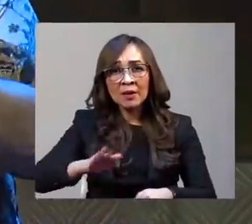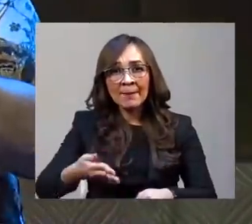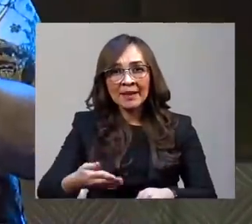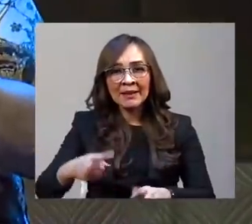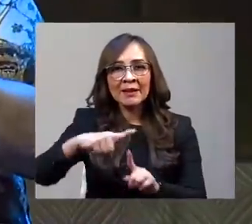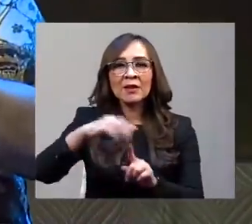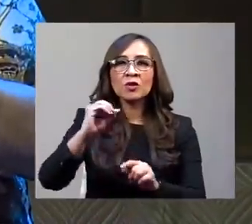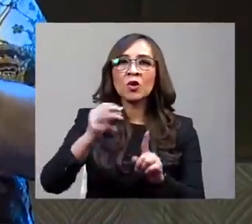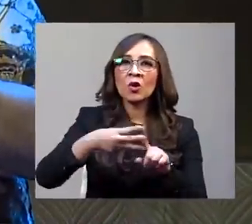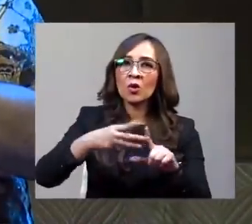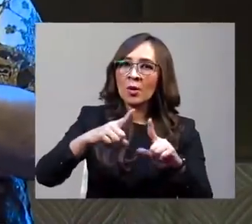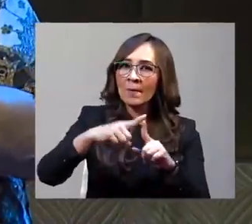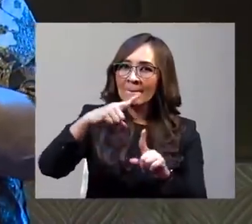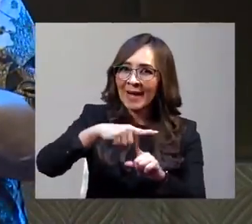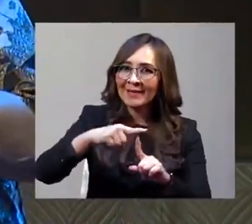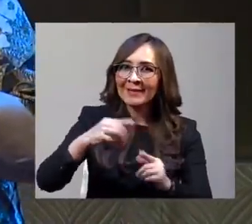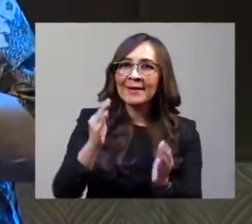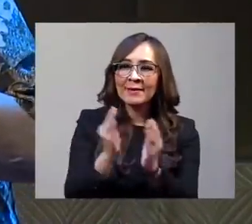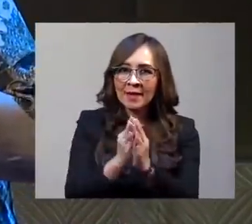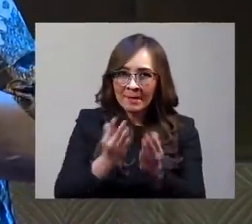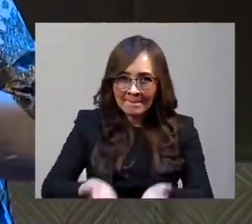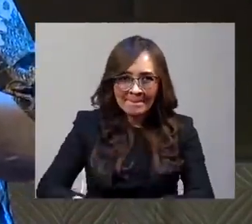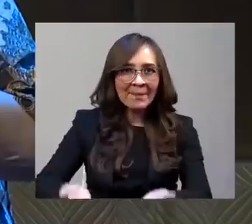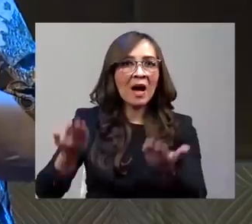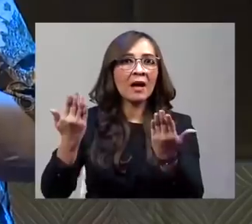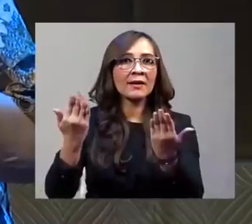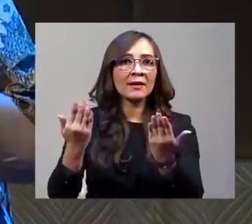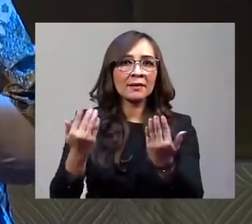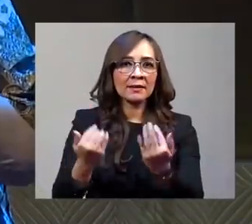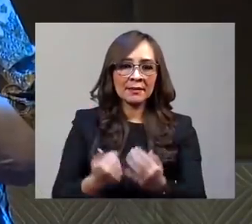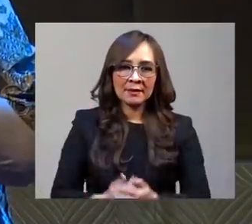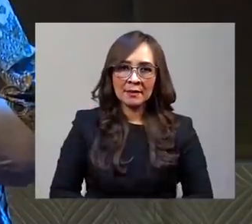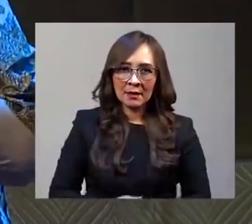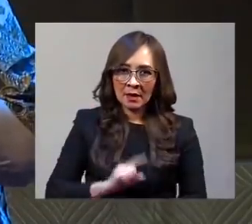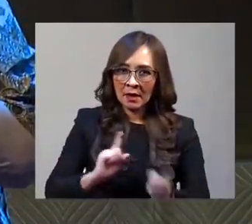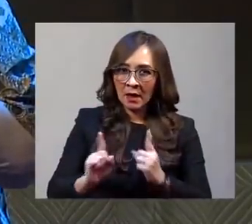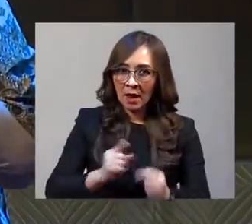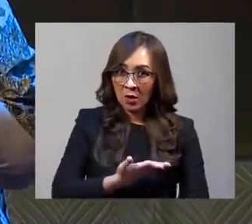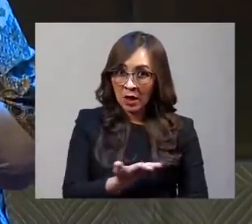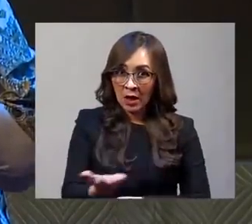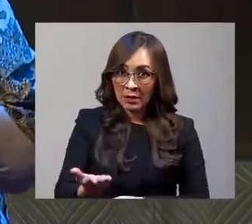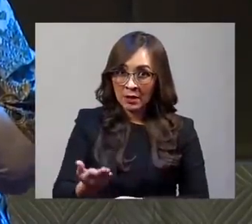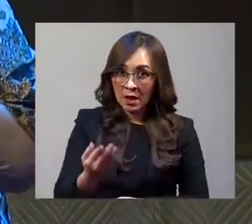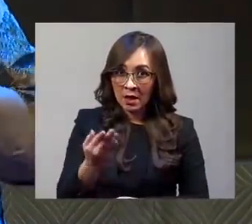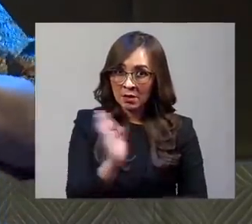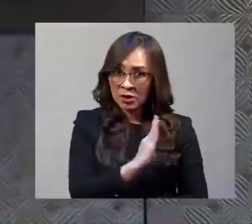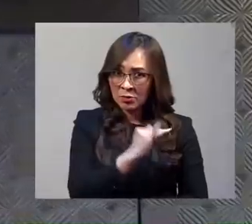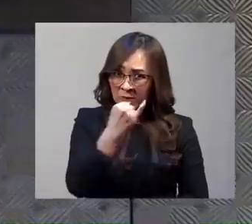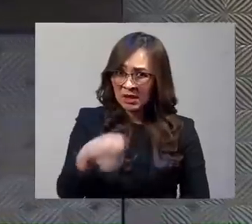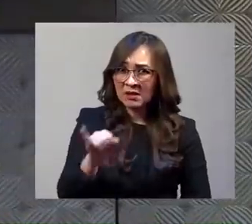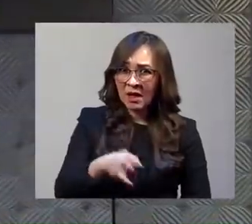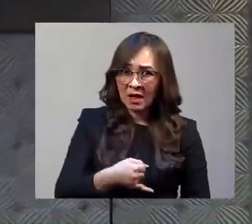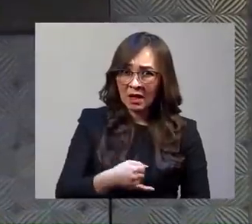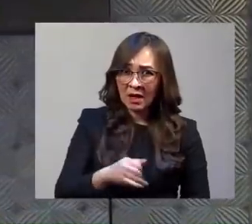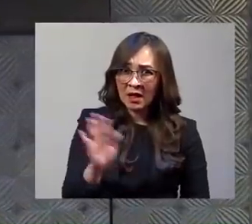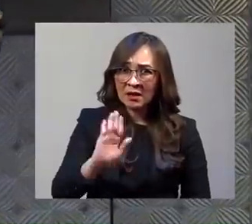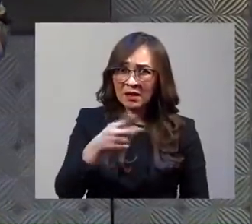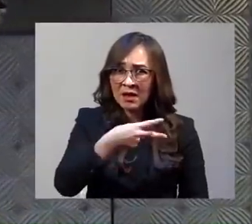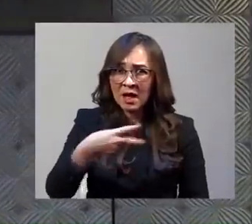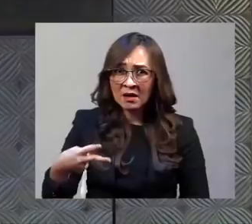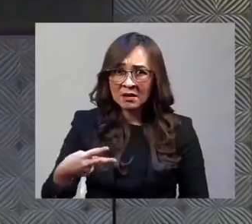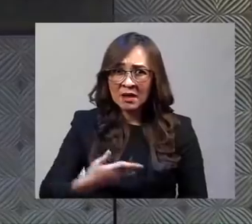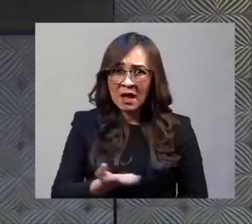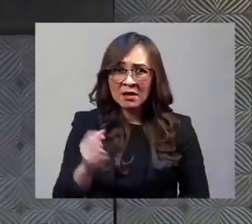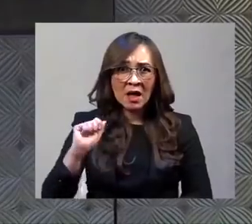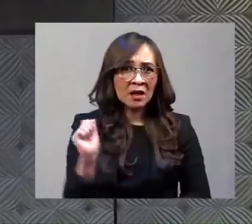sesuatu yang dahsyat. My God is a second chance God. Kalau sudah pernah salah, bukan berarti hidup sudah akan selalu di bawah kutuk.